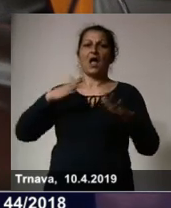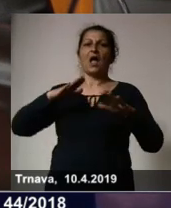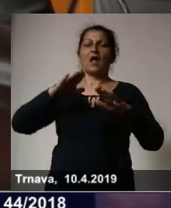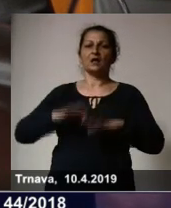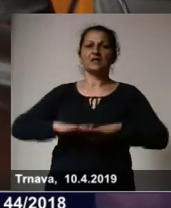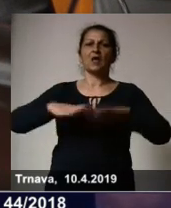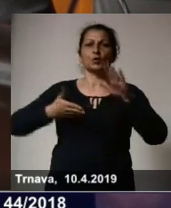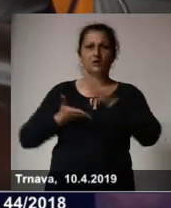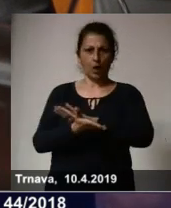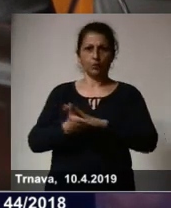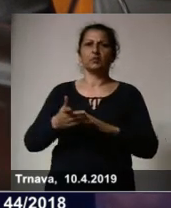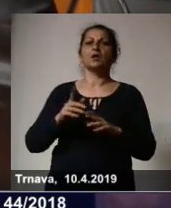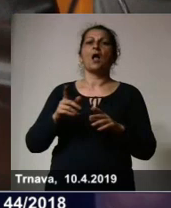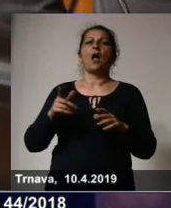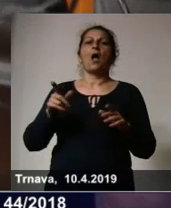zastupiteľstva